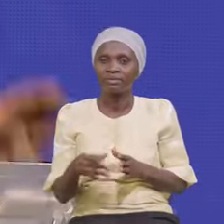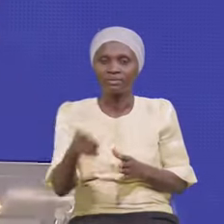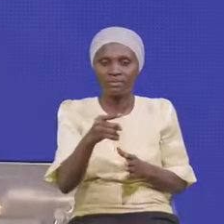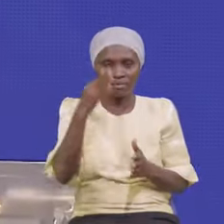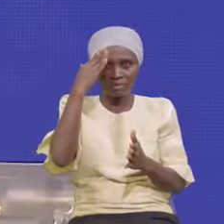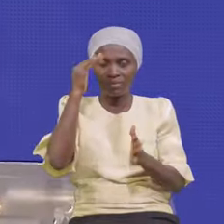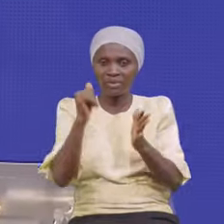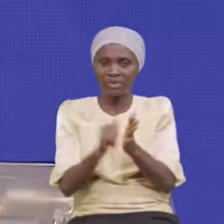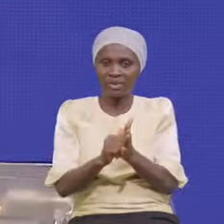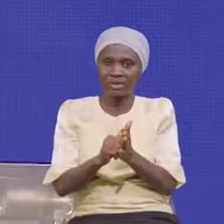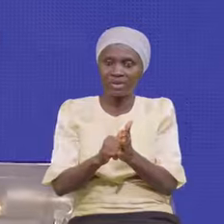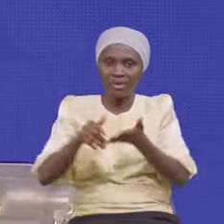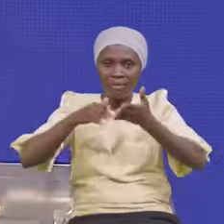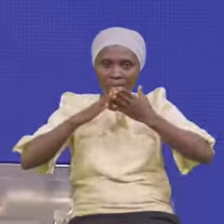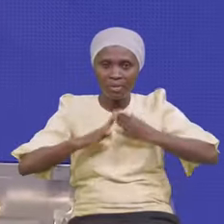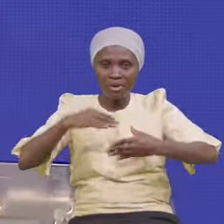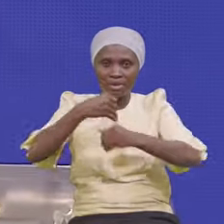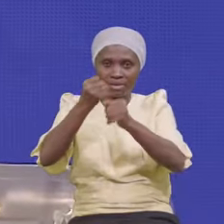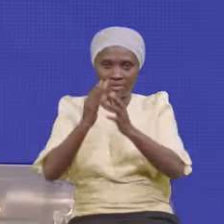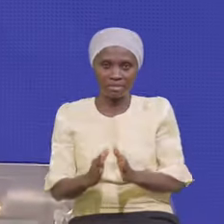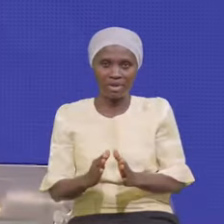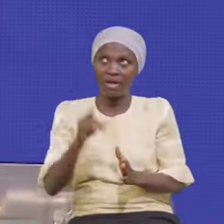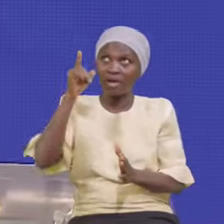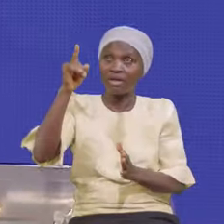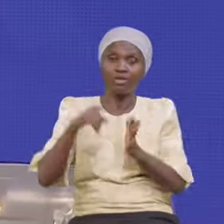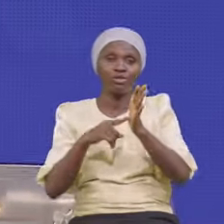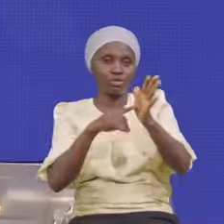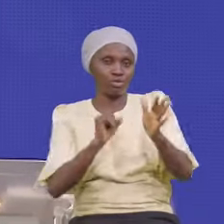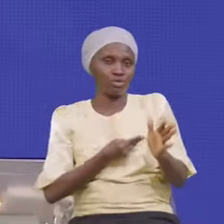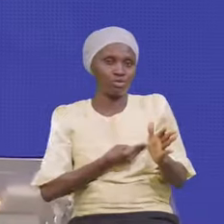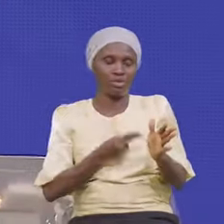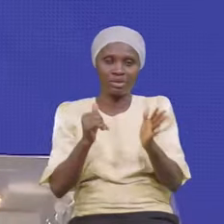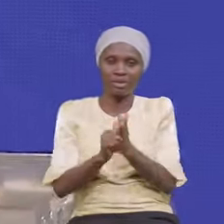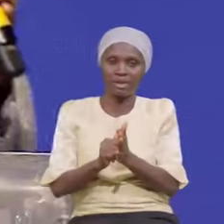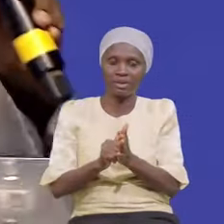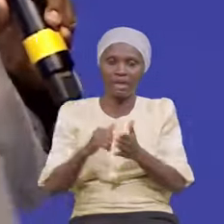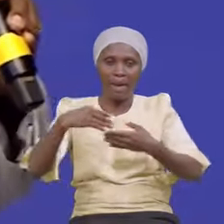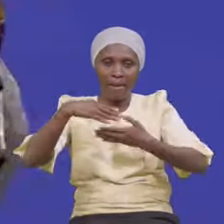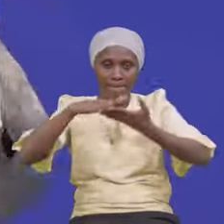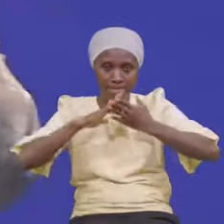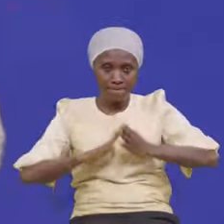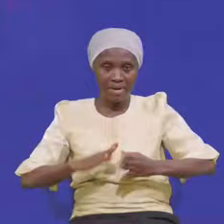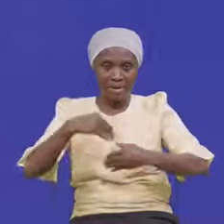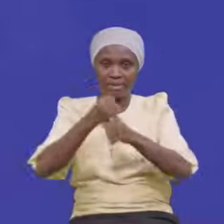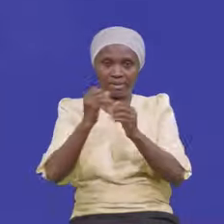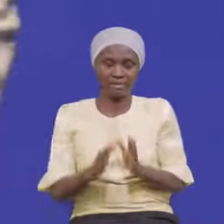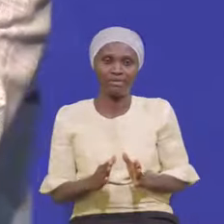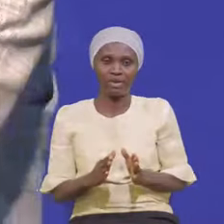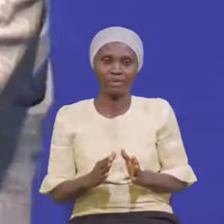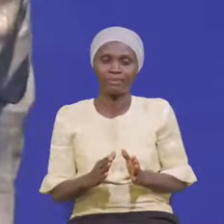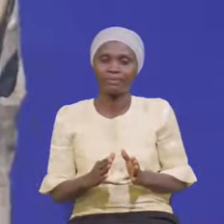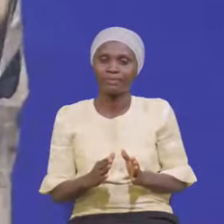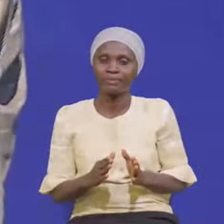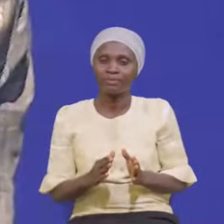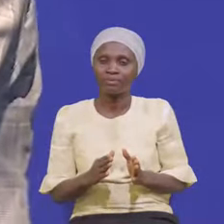ఆ మధ్యవర్తిని గుర్తించాలి. He shows us that mediator. ఆ మధ్యవర్తిని మనకు చూపిస్తున్నాడు. He reveals to us that mediator. ఆ